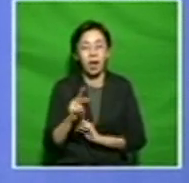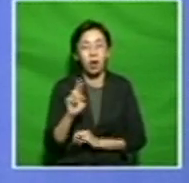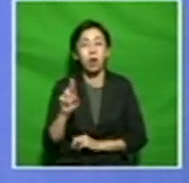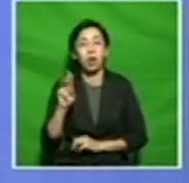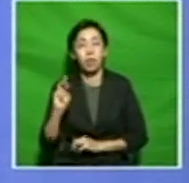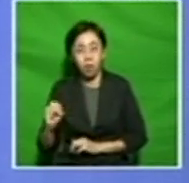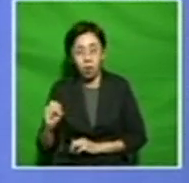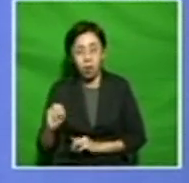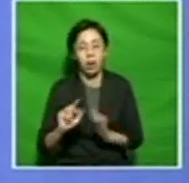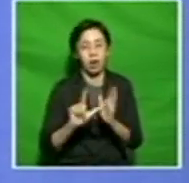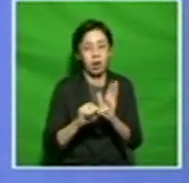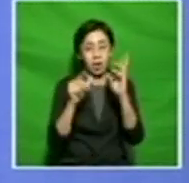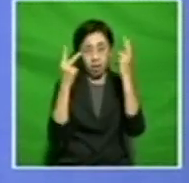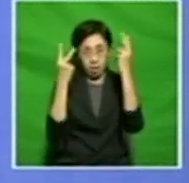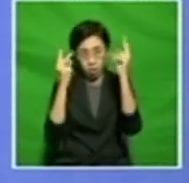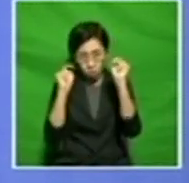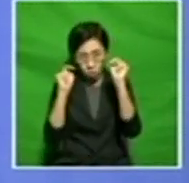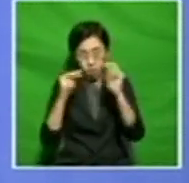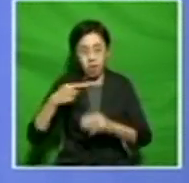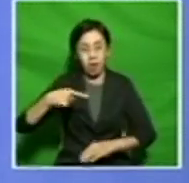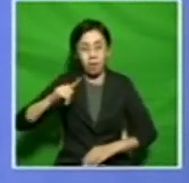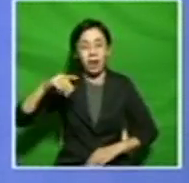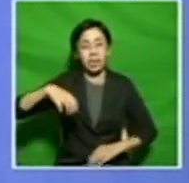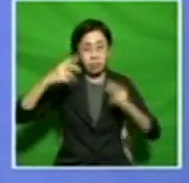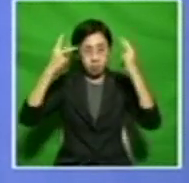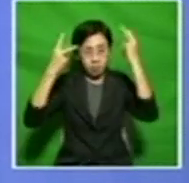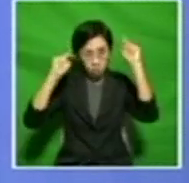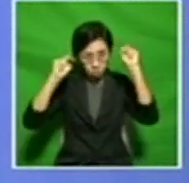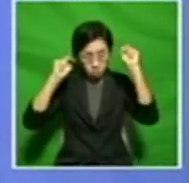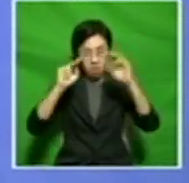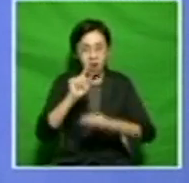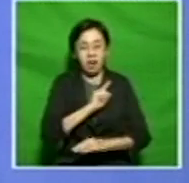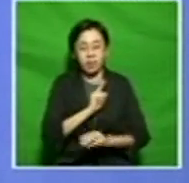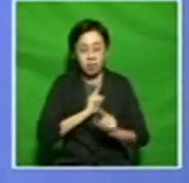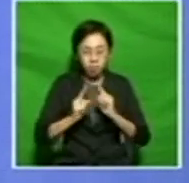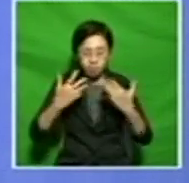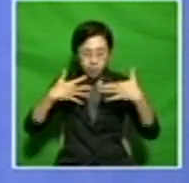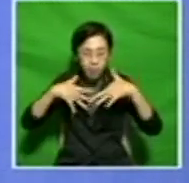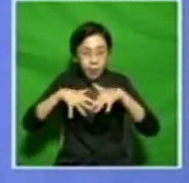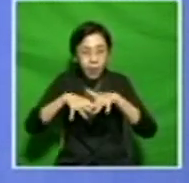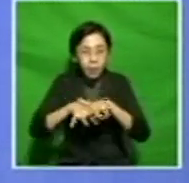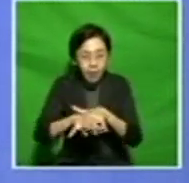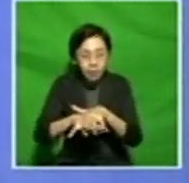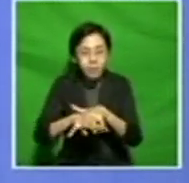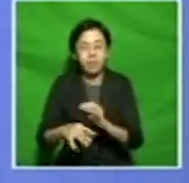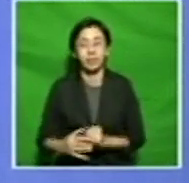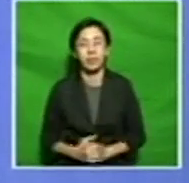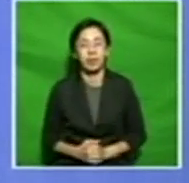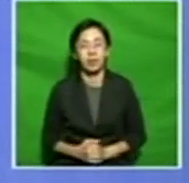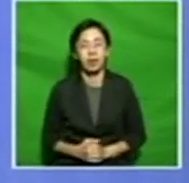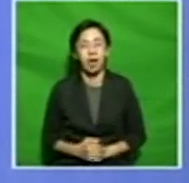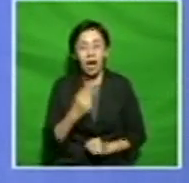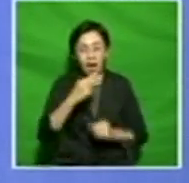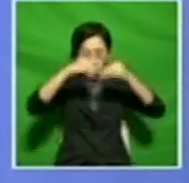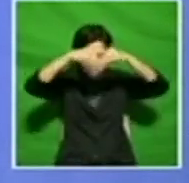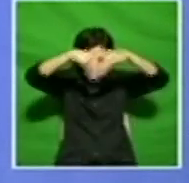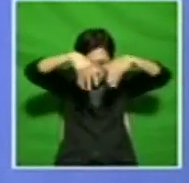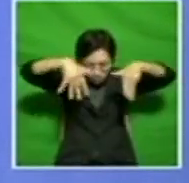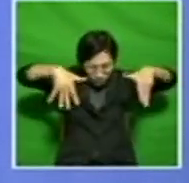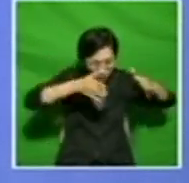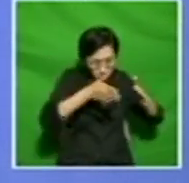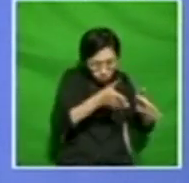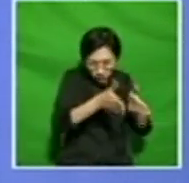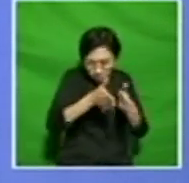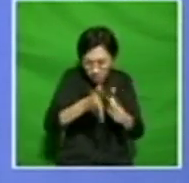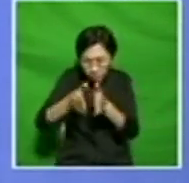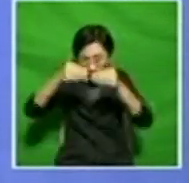าธิการนายกรัฐมนตรีปลัดสำนักนายกรัฐมนตรีเป็นผู้ประสานงานอันนี้ก็จะเป็นโครงสร้างและอยู่ในคำสั่ง